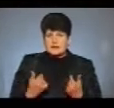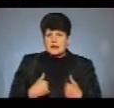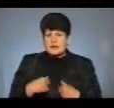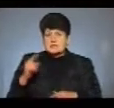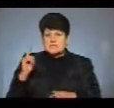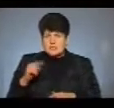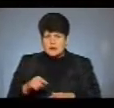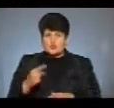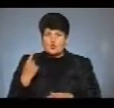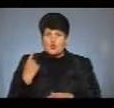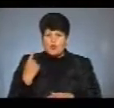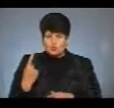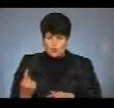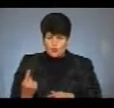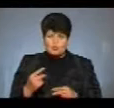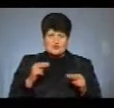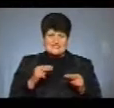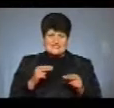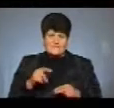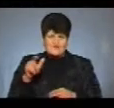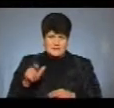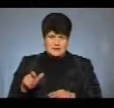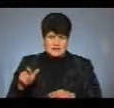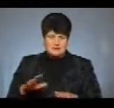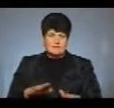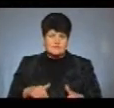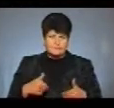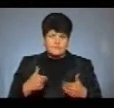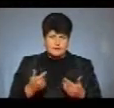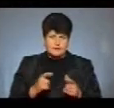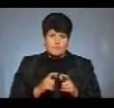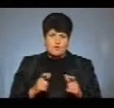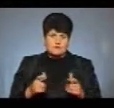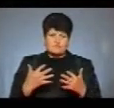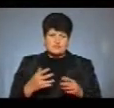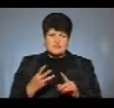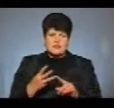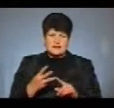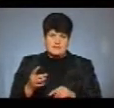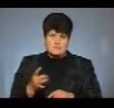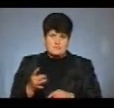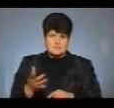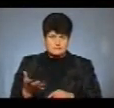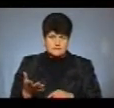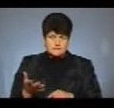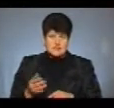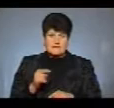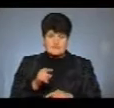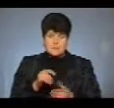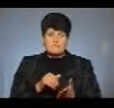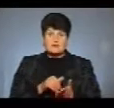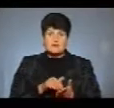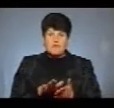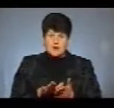що одному зі свідків вручається повістка вже втретє. І він